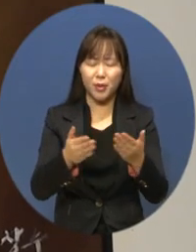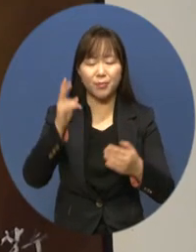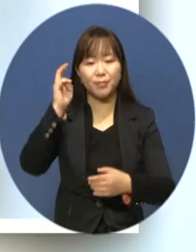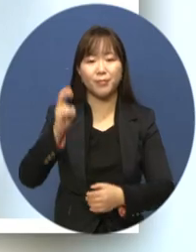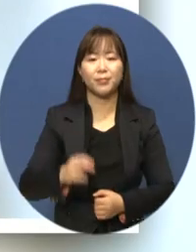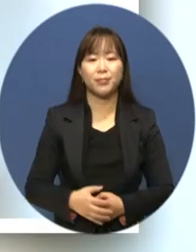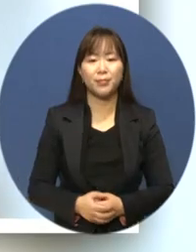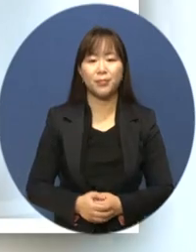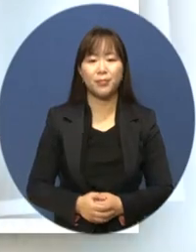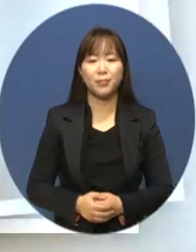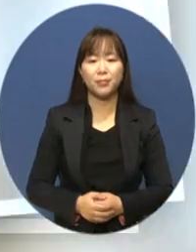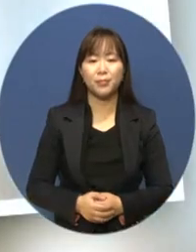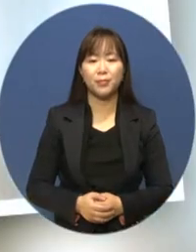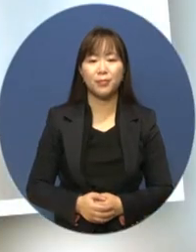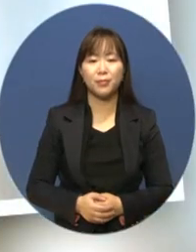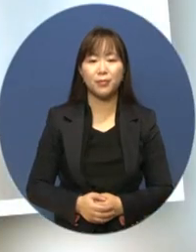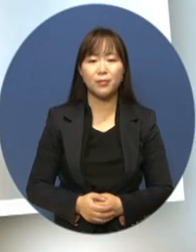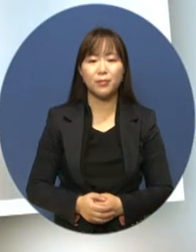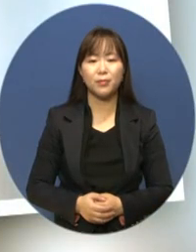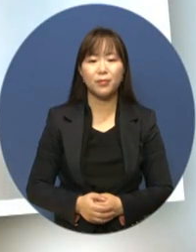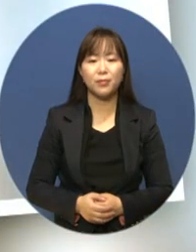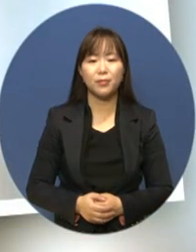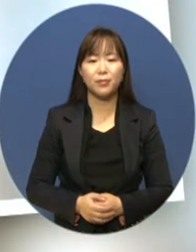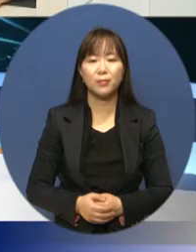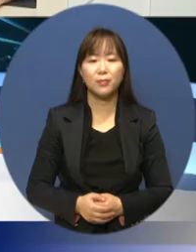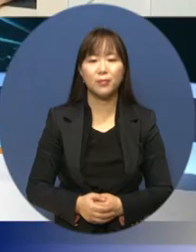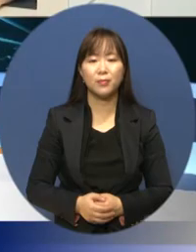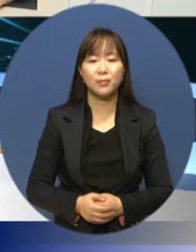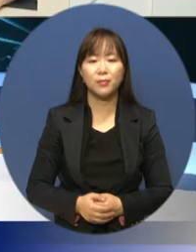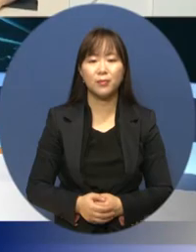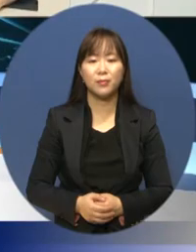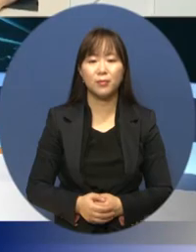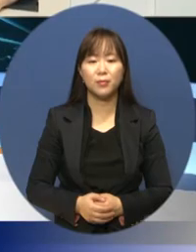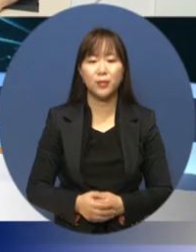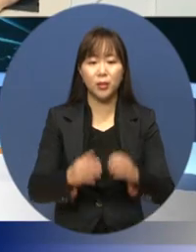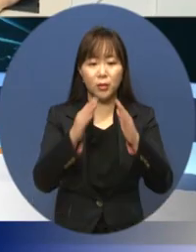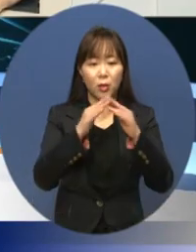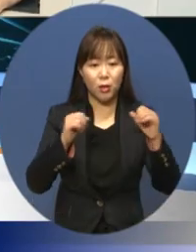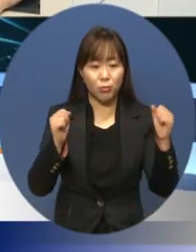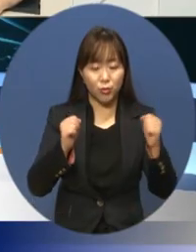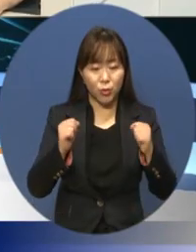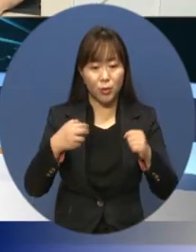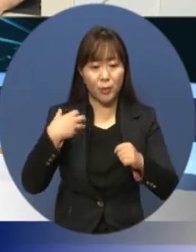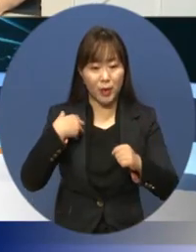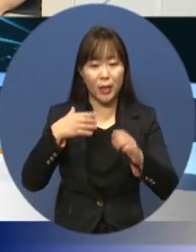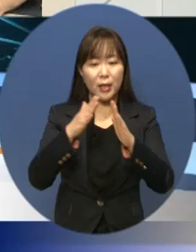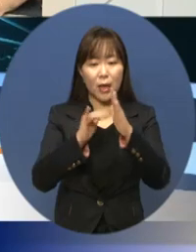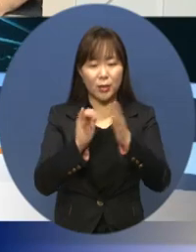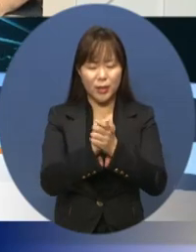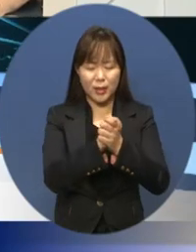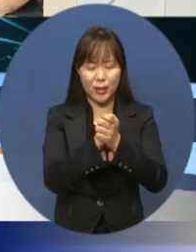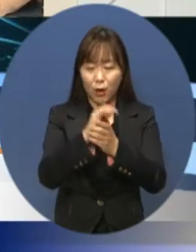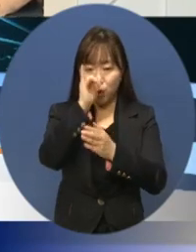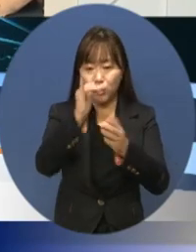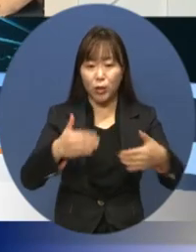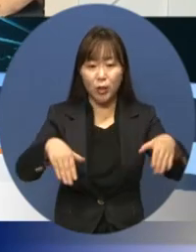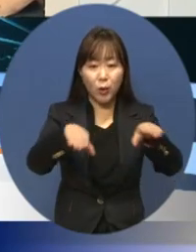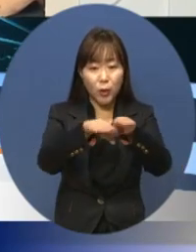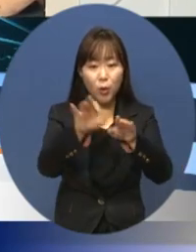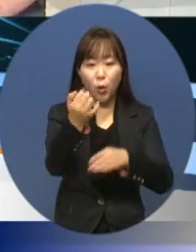있습니다. 복지TV 경기방송 정은선입니다. 전라북도에서 주관하는 가족친화